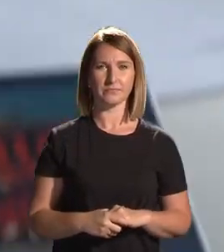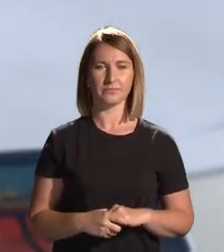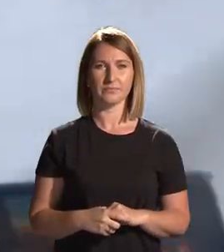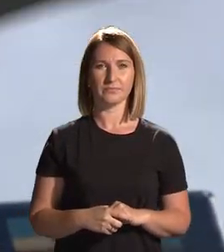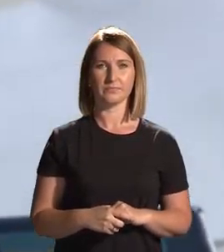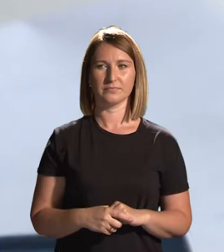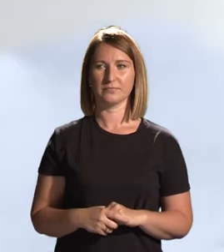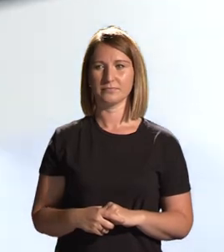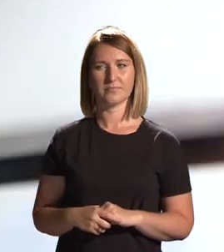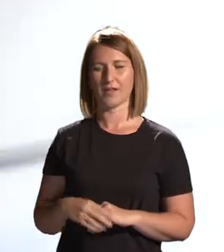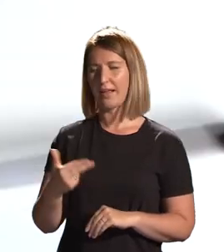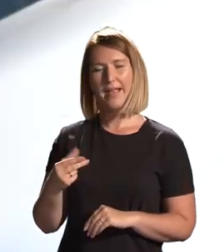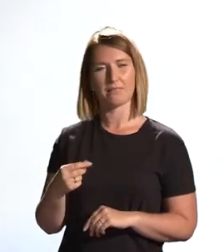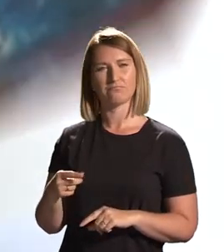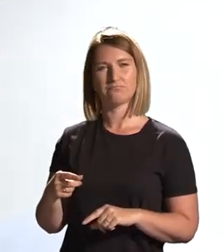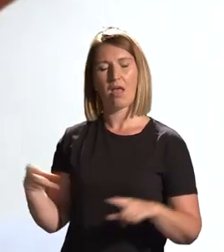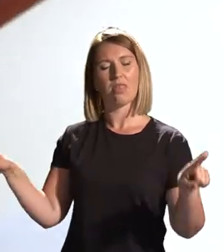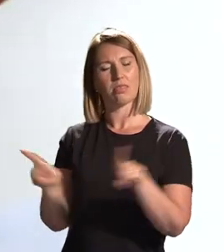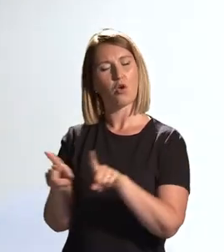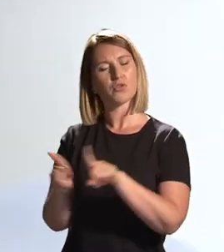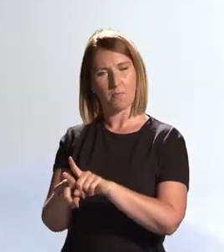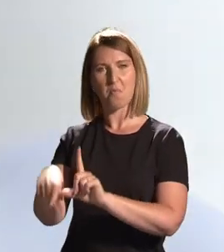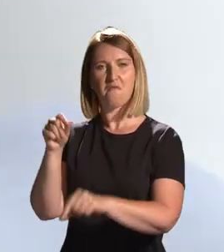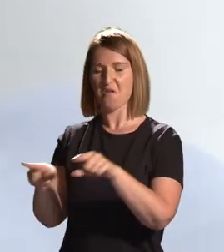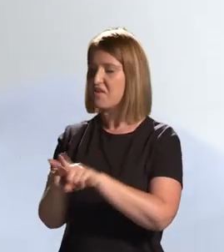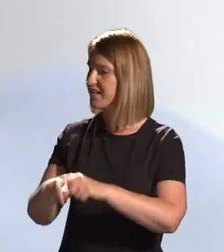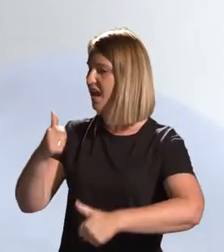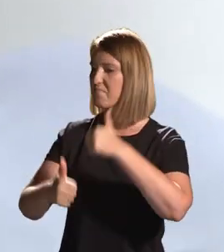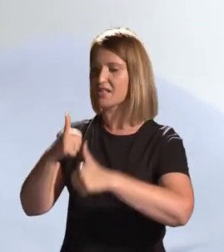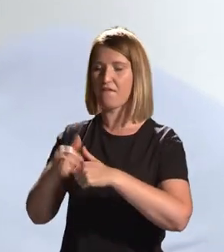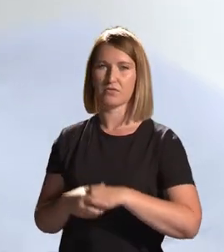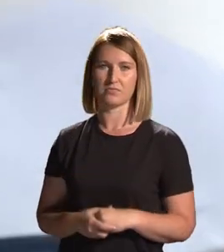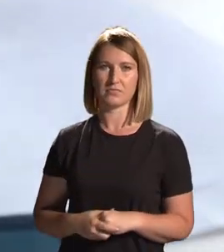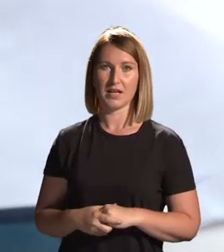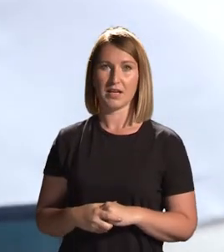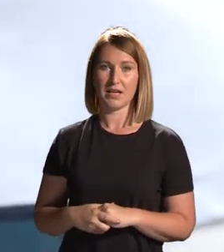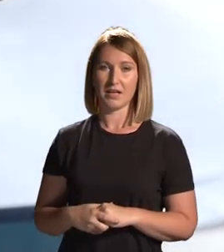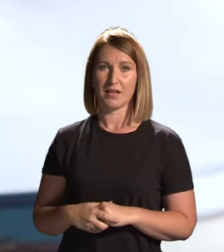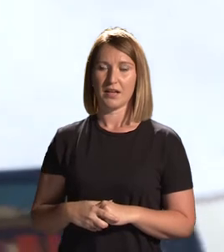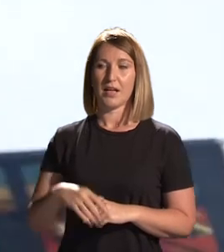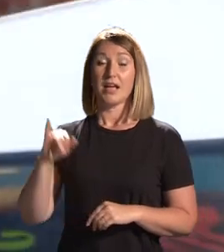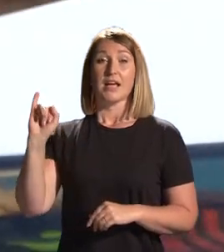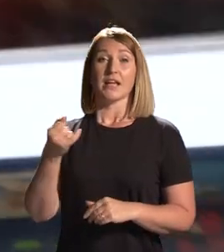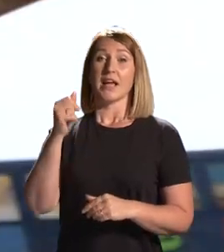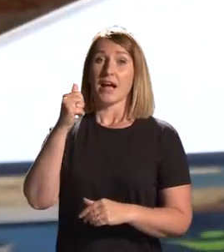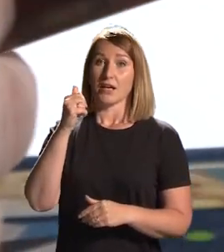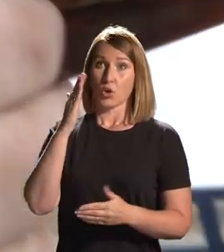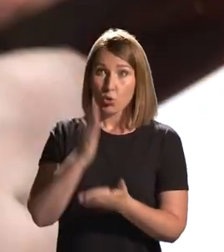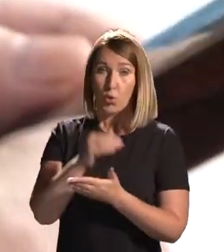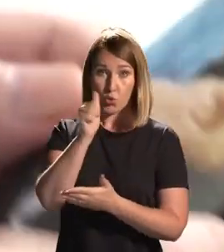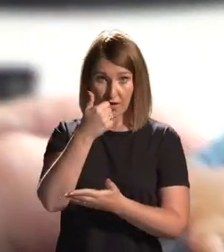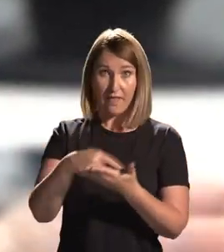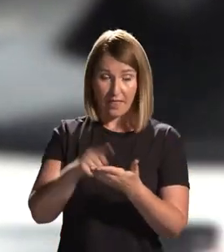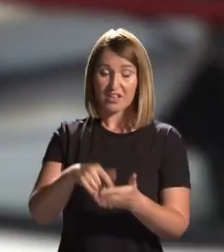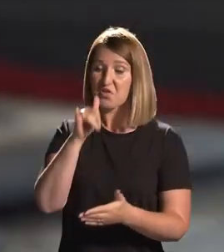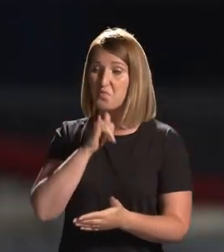zrealizowałeś i zrobiłeś? To bym wybrał ten sam zawód. To się nie da po prostu. Jeżeli się to już raz tego bakcyla